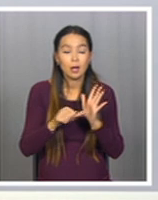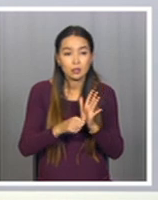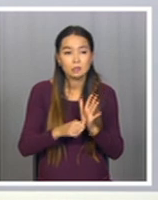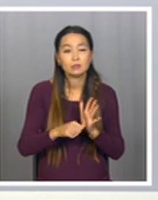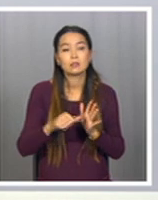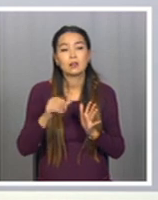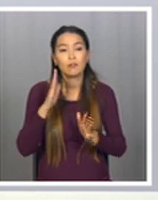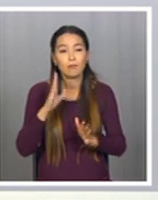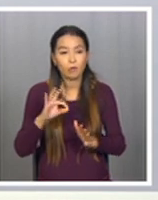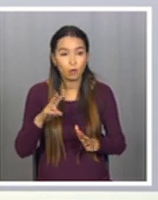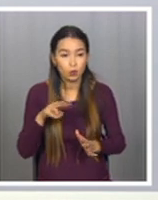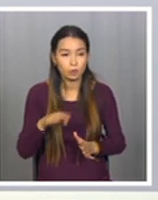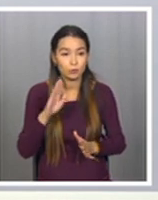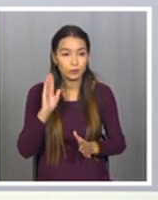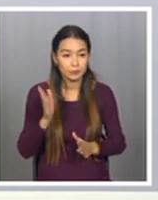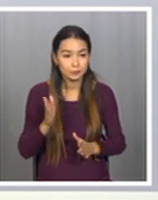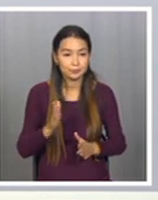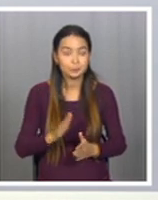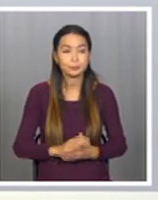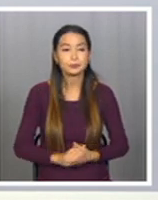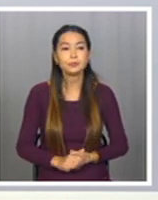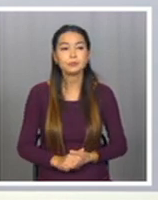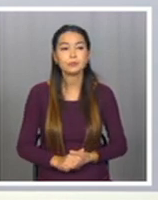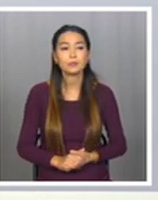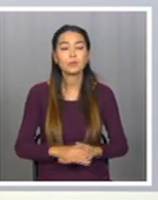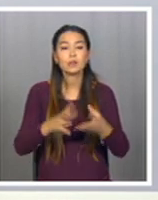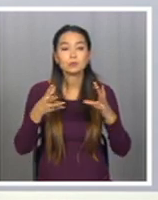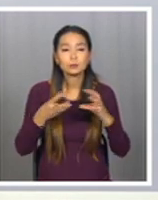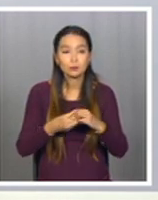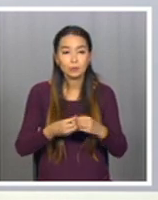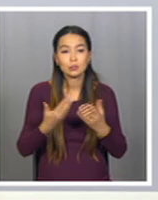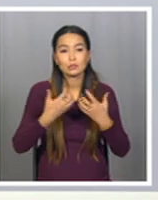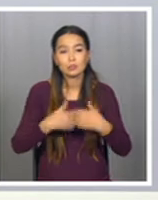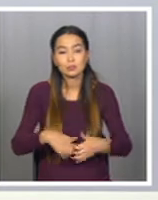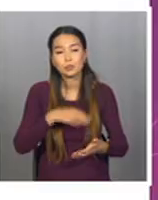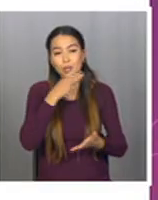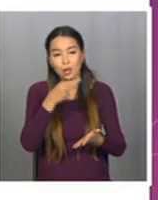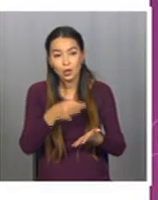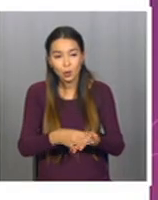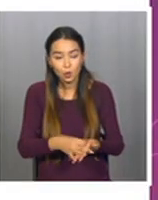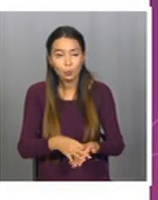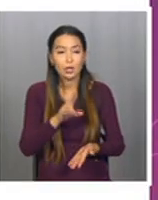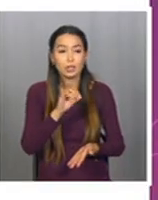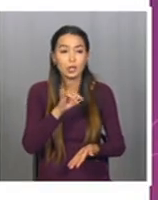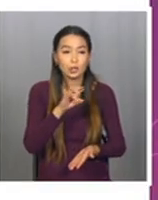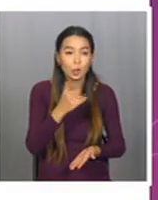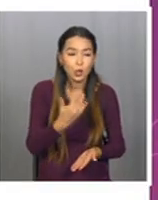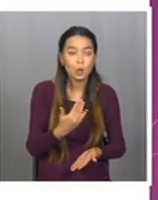78,6 вольт шығады екен. Сонымен есебіміздің жауабы кернеудің әсерлік